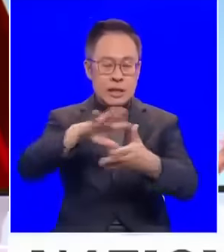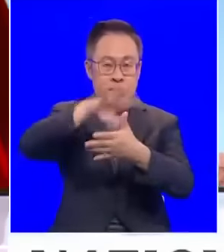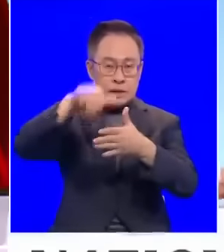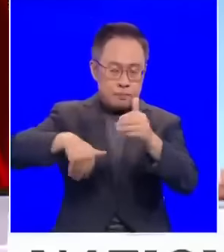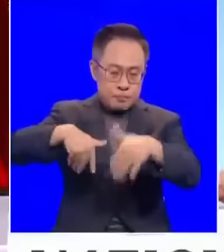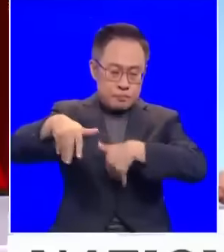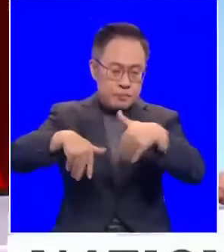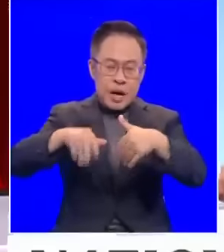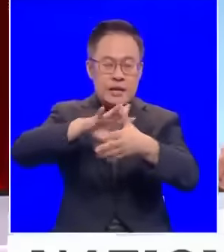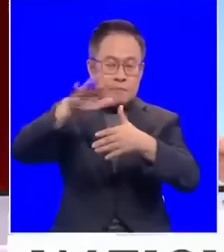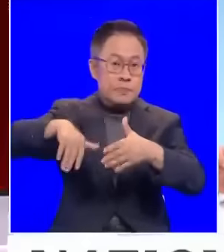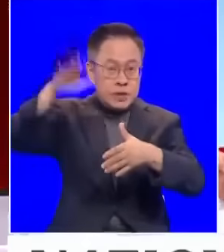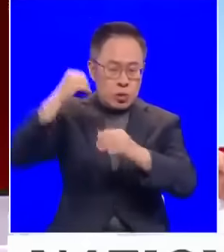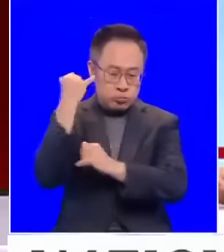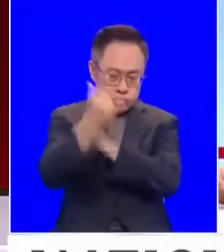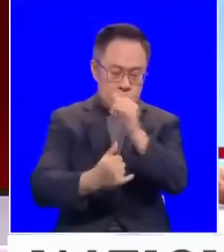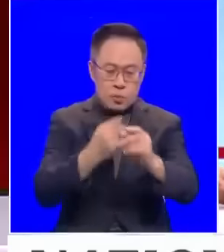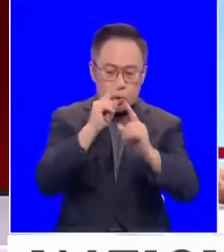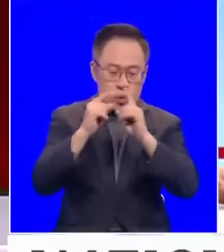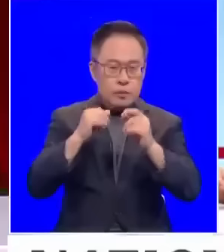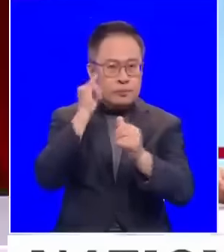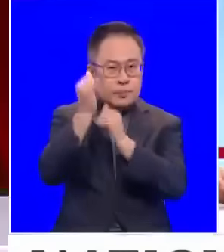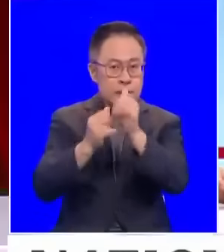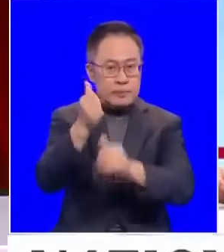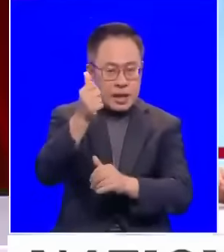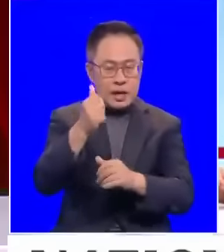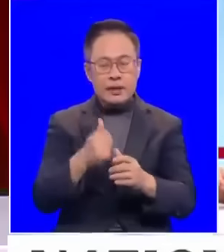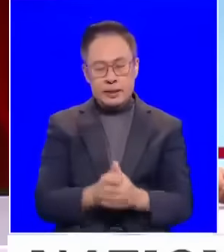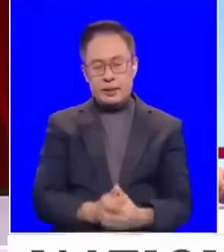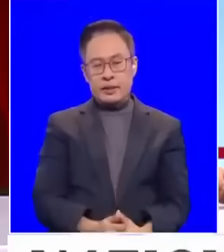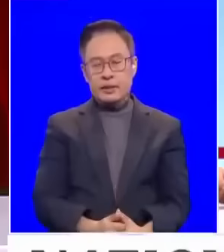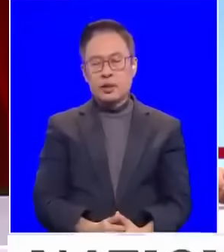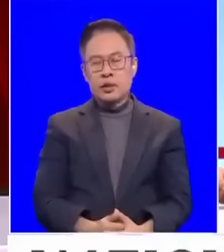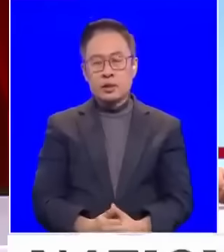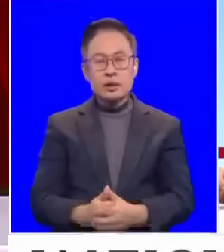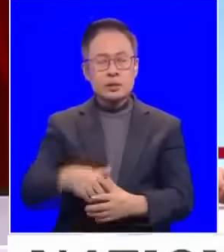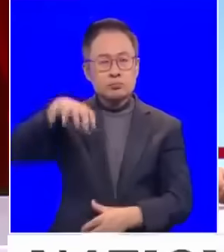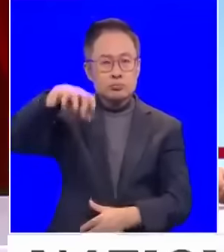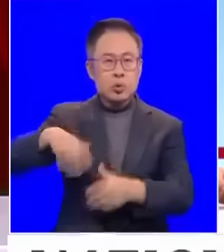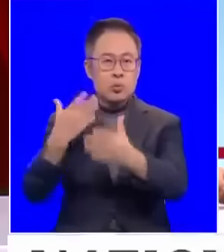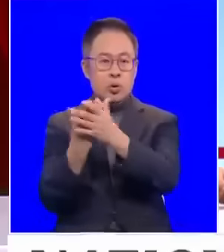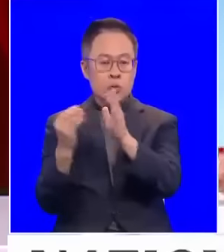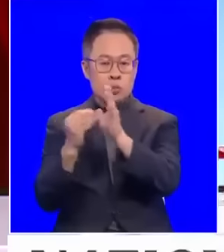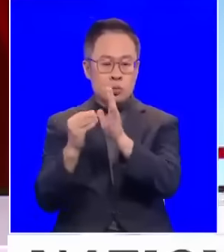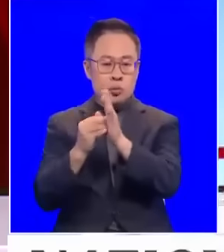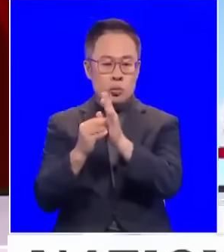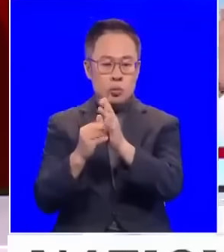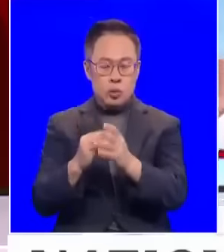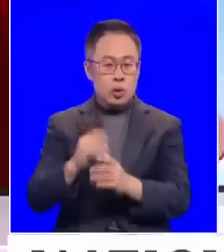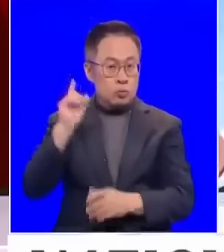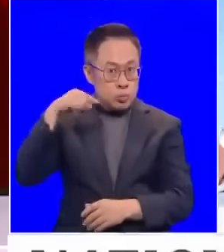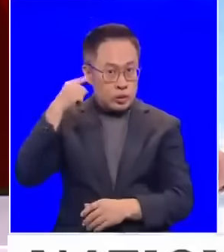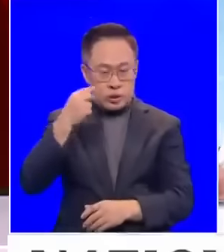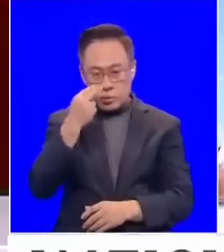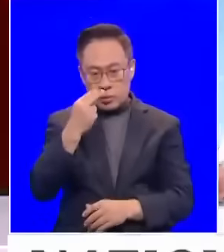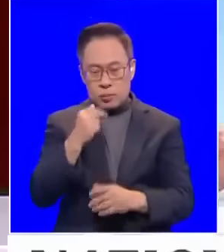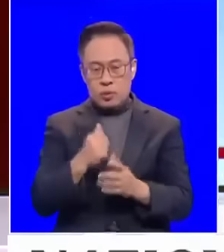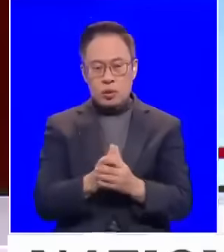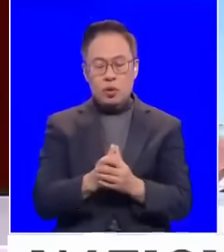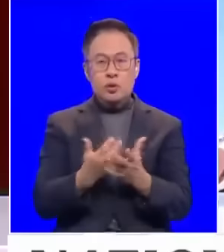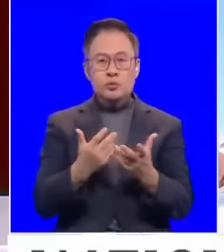ะล็อตของนักโทษผู้ชายในคดีดีไอคอนทั้งหมดเนี่ยนะคะเขารอบอสพอลก็เลยทำให้เวลานั้นต้องขยาย